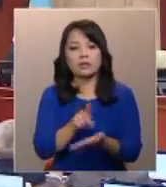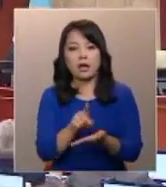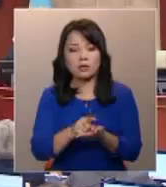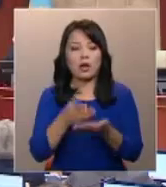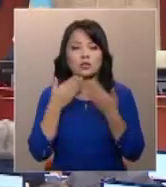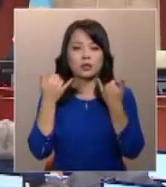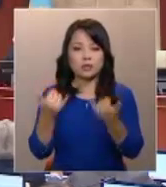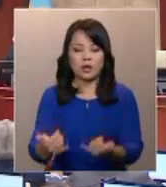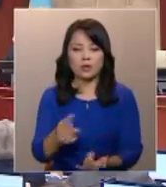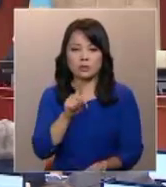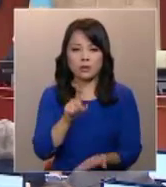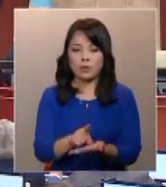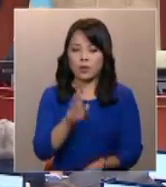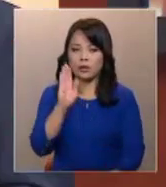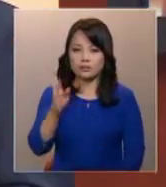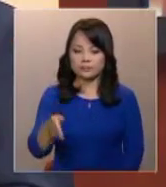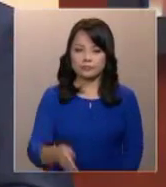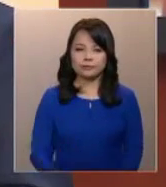түрлеріне жеңілдіктер жасалады.